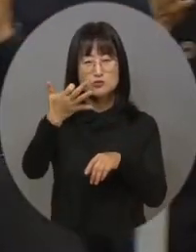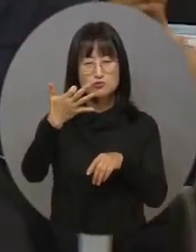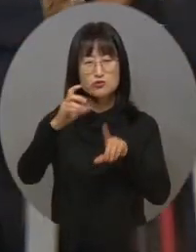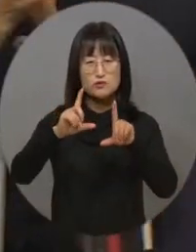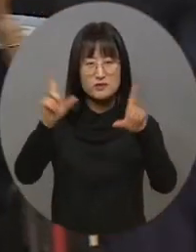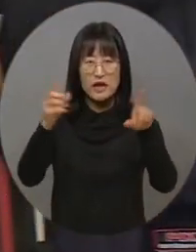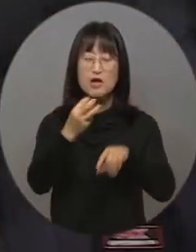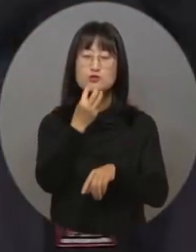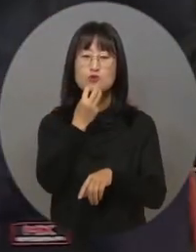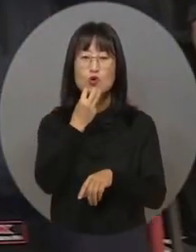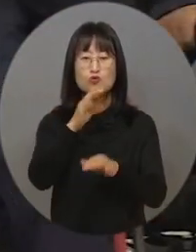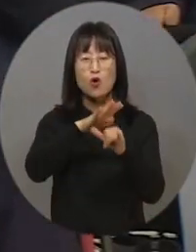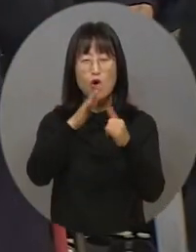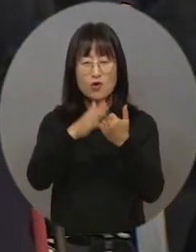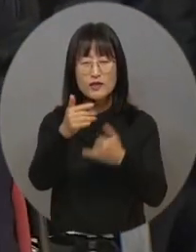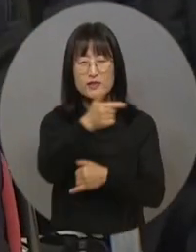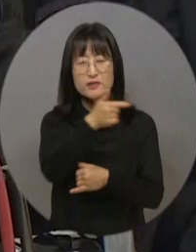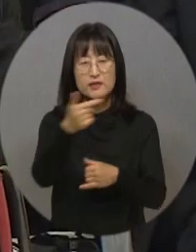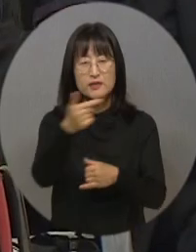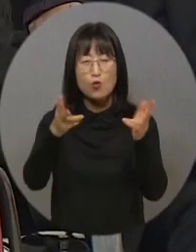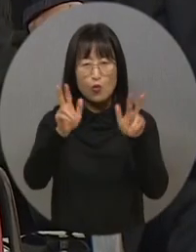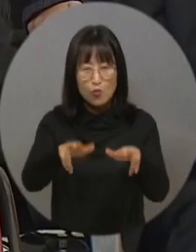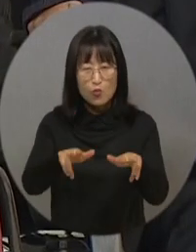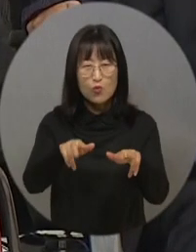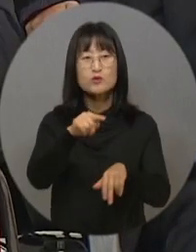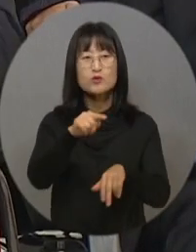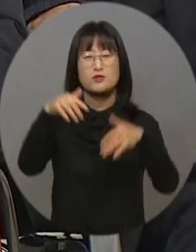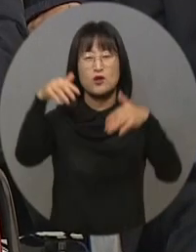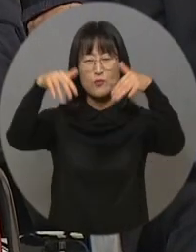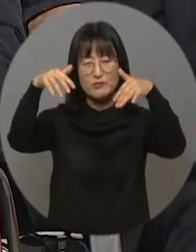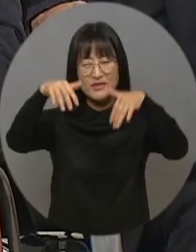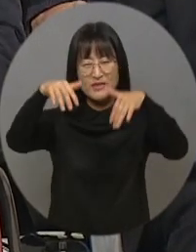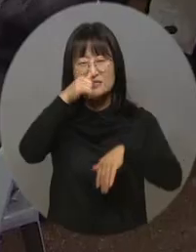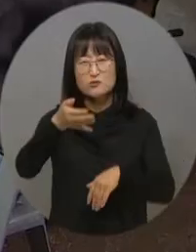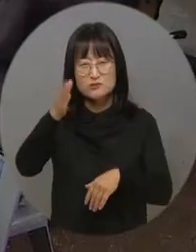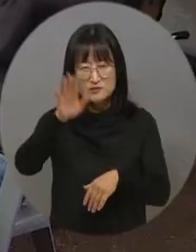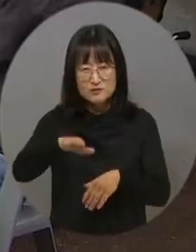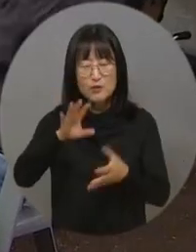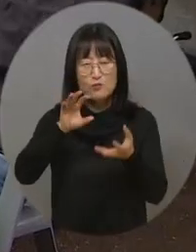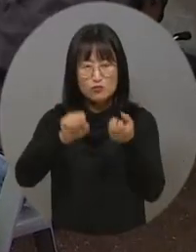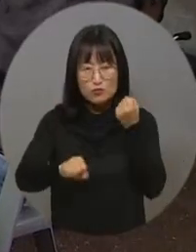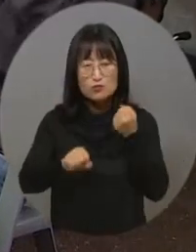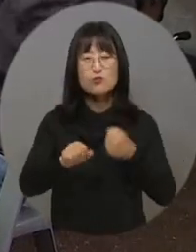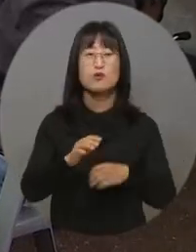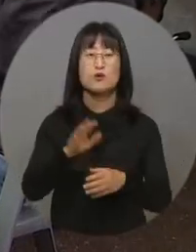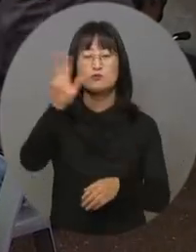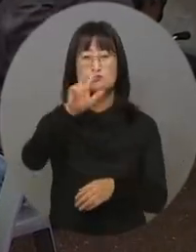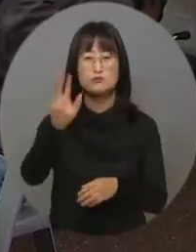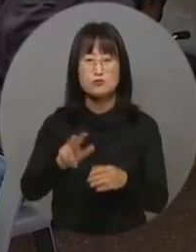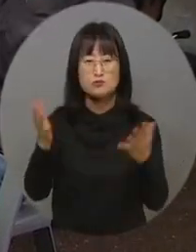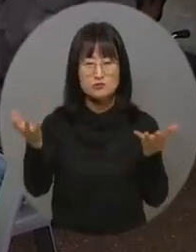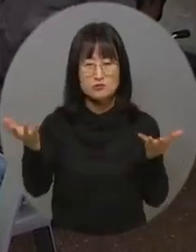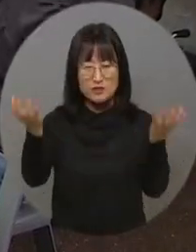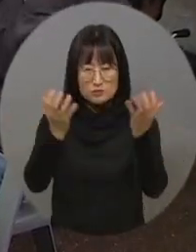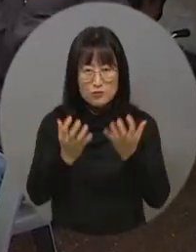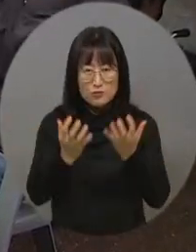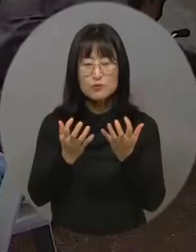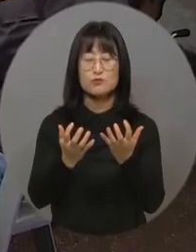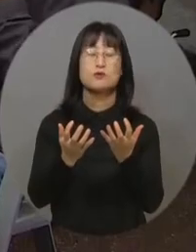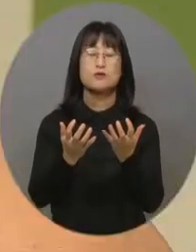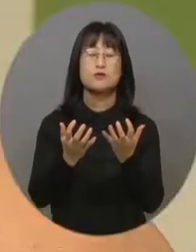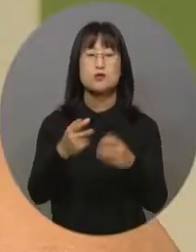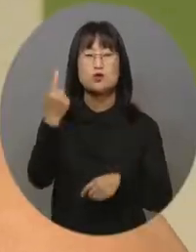어린이대공원 열린 무대에서 열린 가운데 비가 내리는 궂은 날씨에도 전국 뇌성마비인과 가족, 자원봉사자